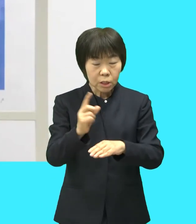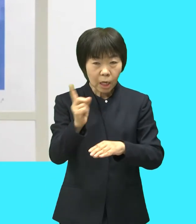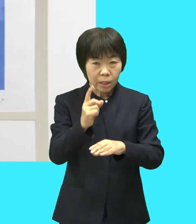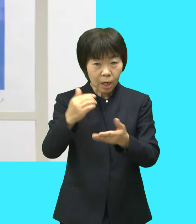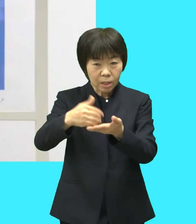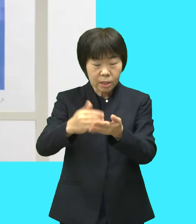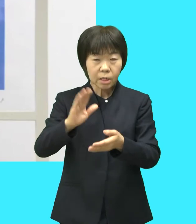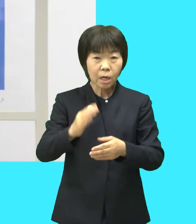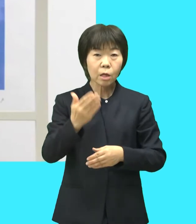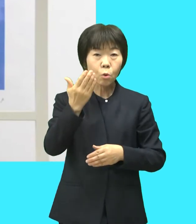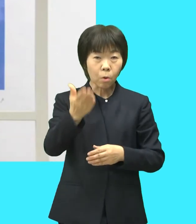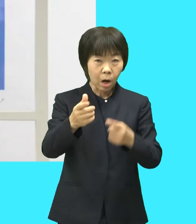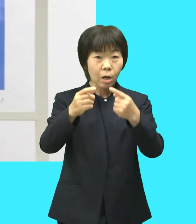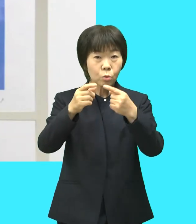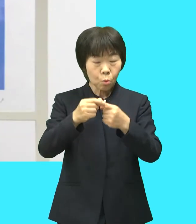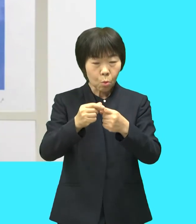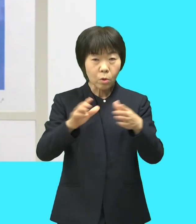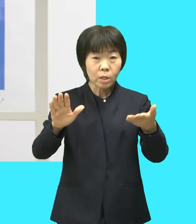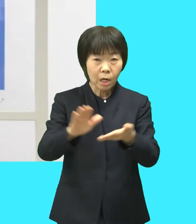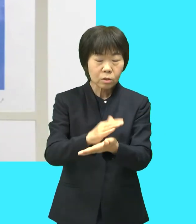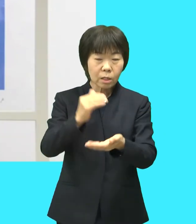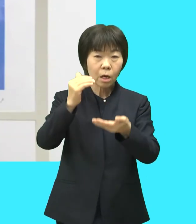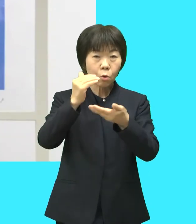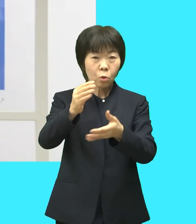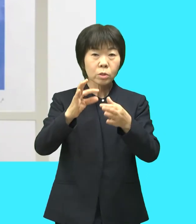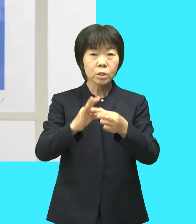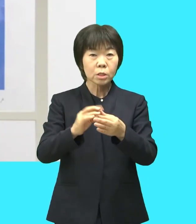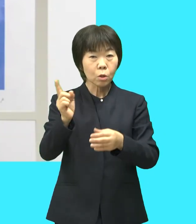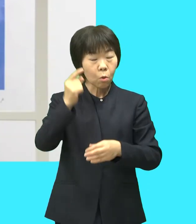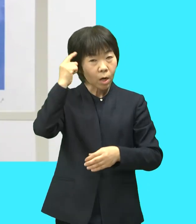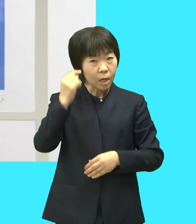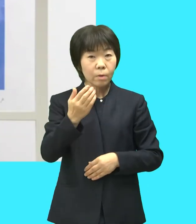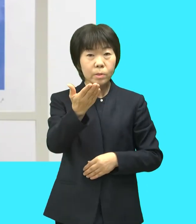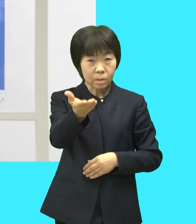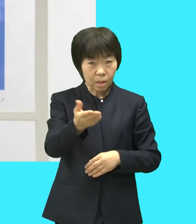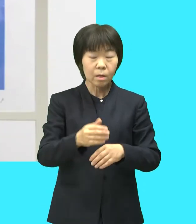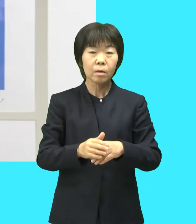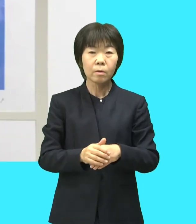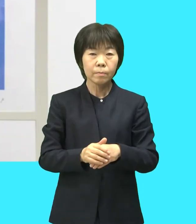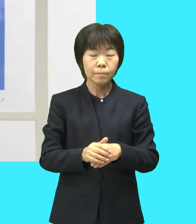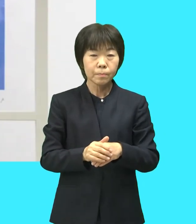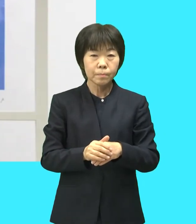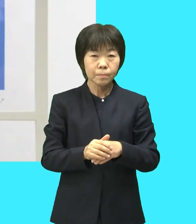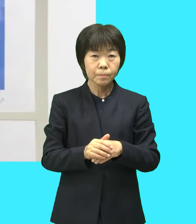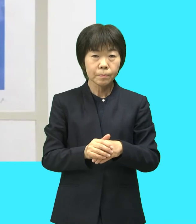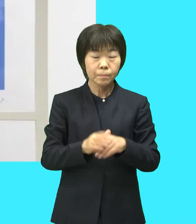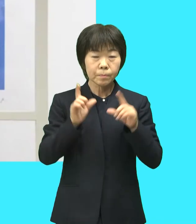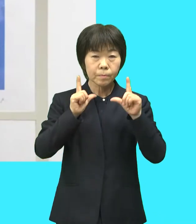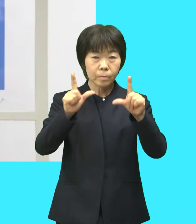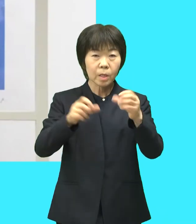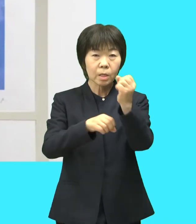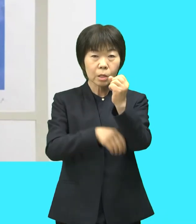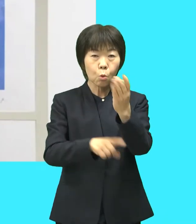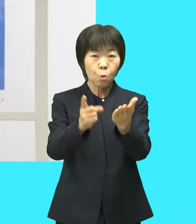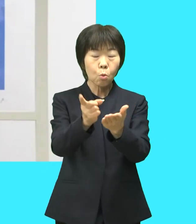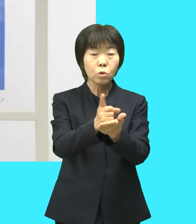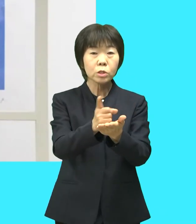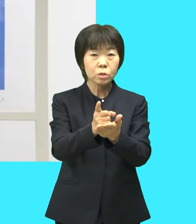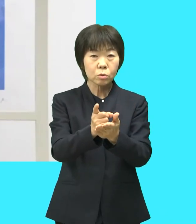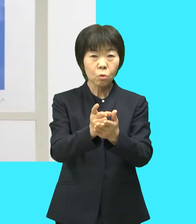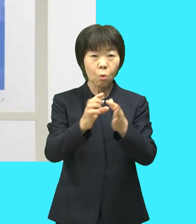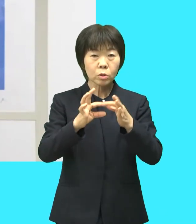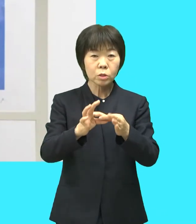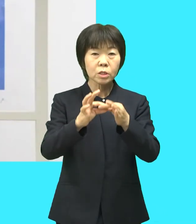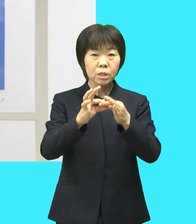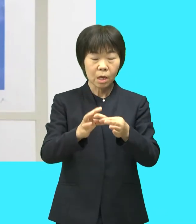話があったのか、また亡くなったことについて知事はどのように今お考えでしょうか。 はい、基本方針の取り